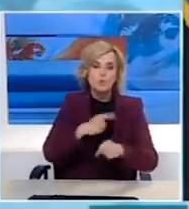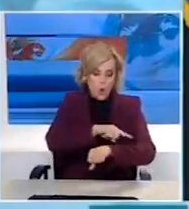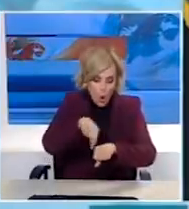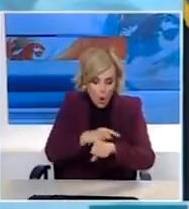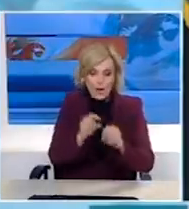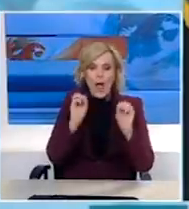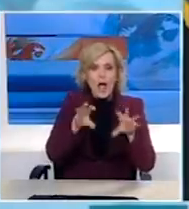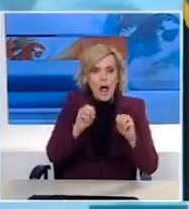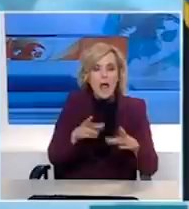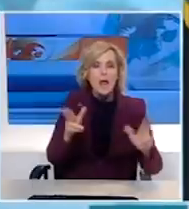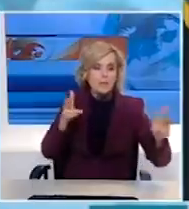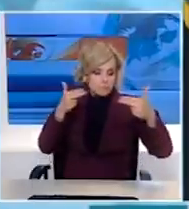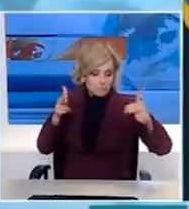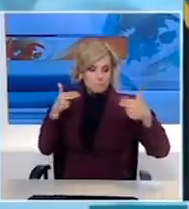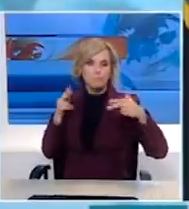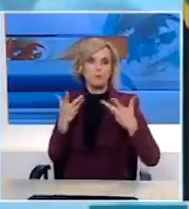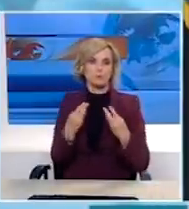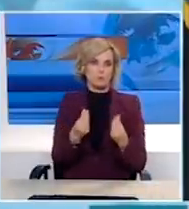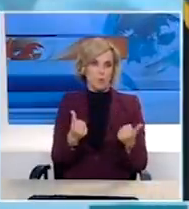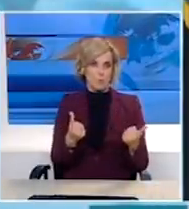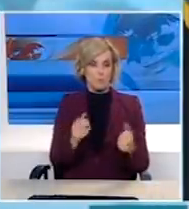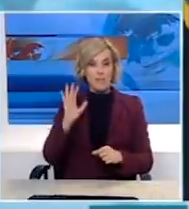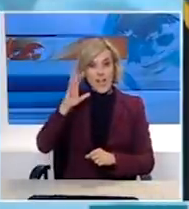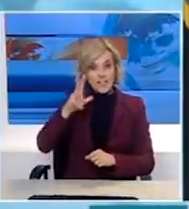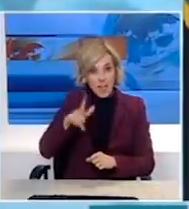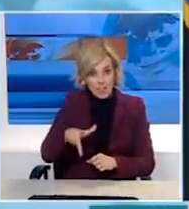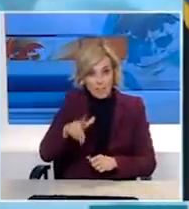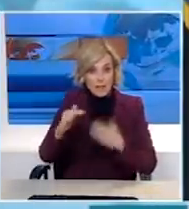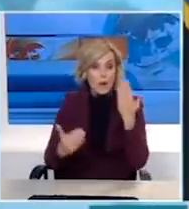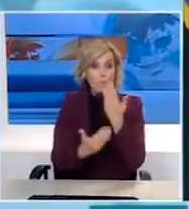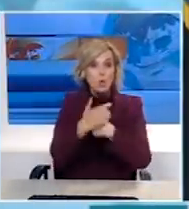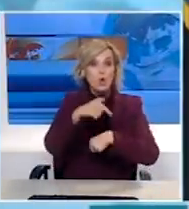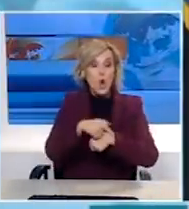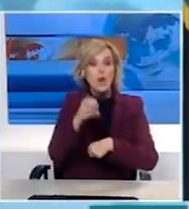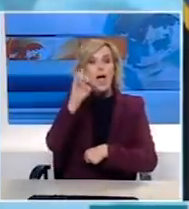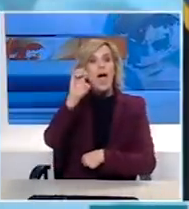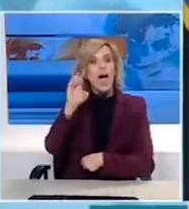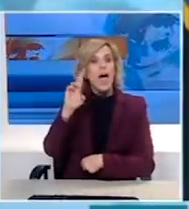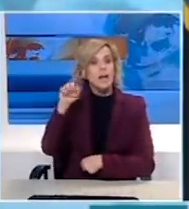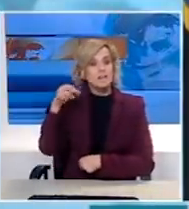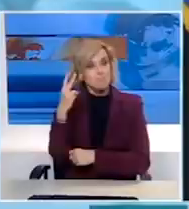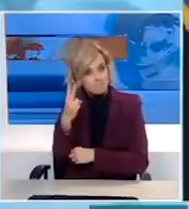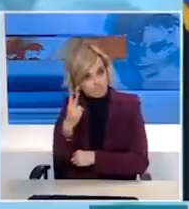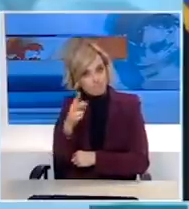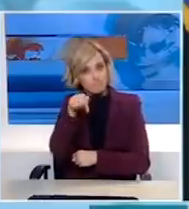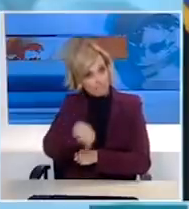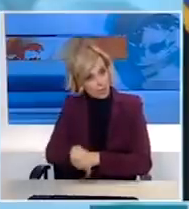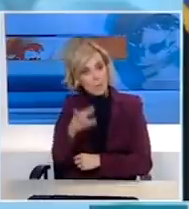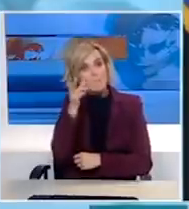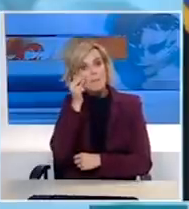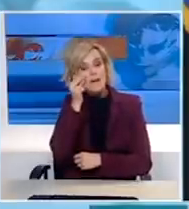εξαποστάσεως εκπαίδευσης. Επίσης, καθημερινά στις 10 το πρωί από την ΕΡΤ2, οι μαθητές του Δημοτικού έχουν τη δυνατότητα να παρακολουθούν